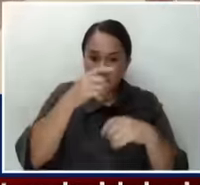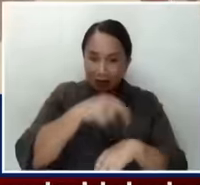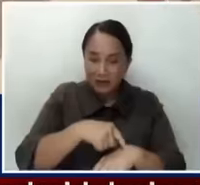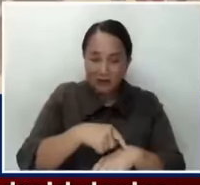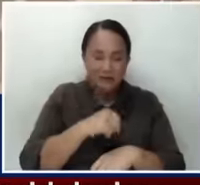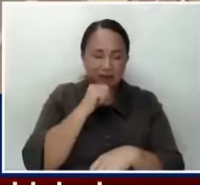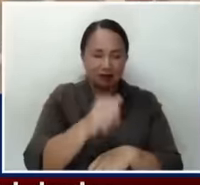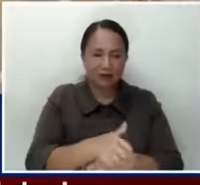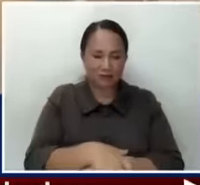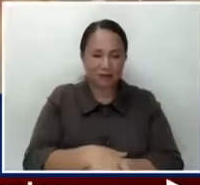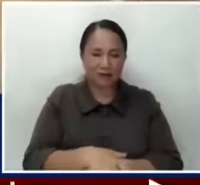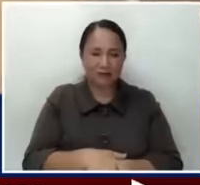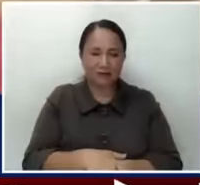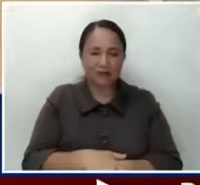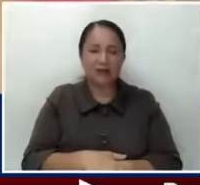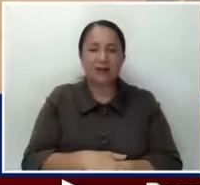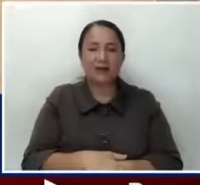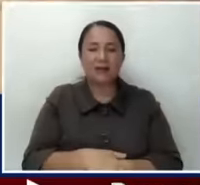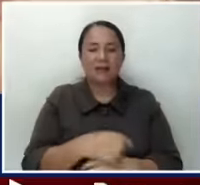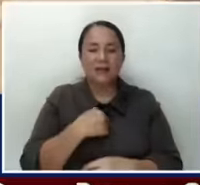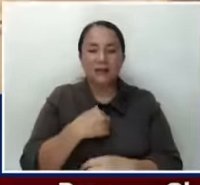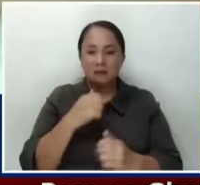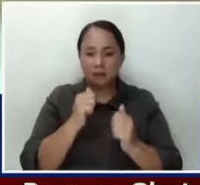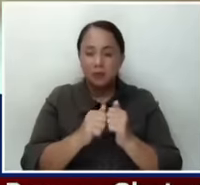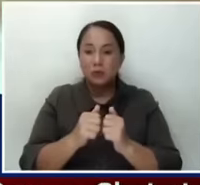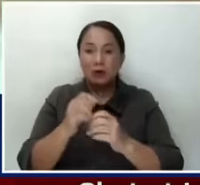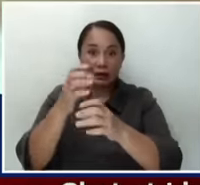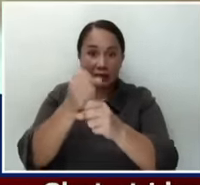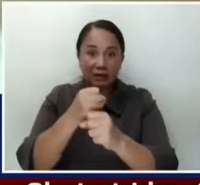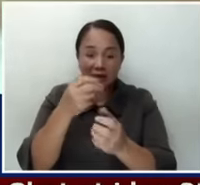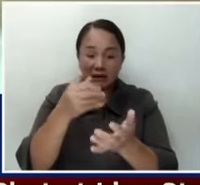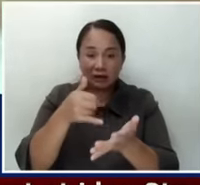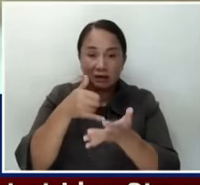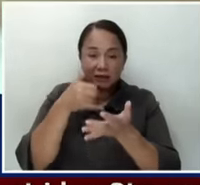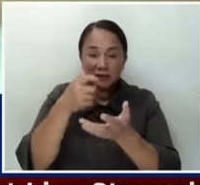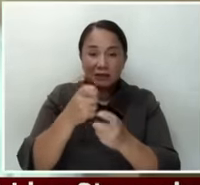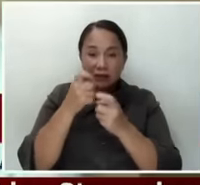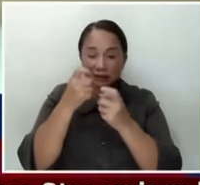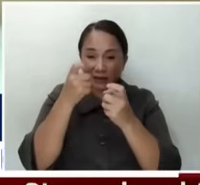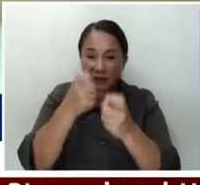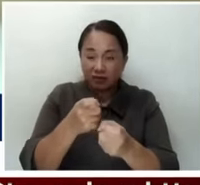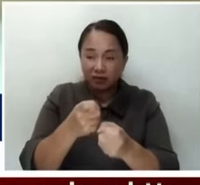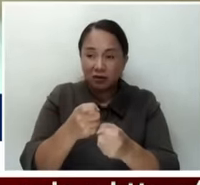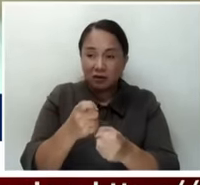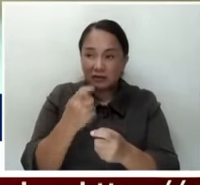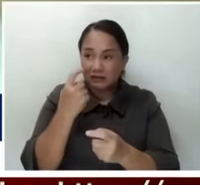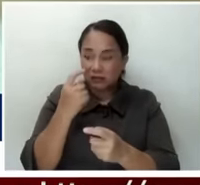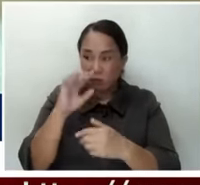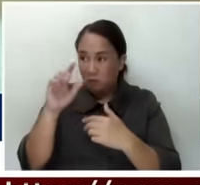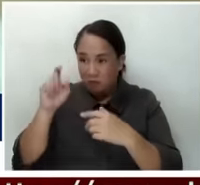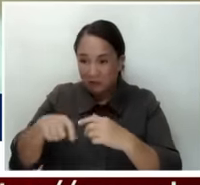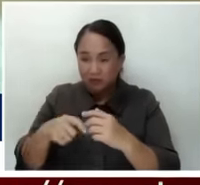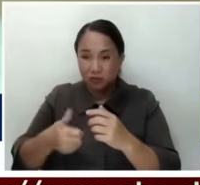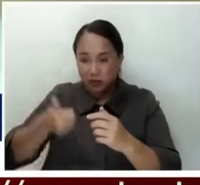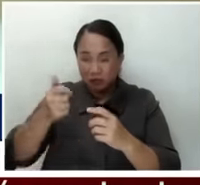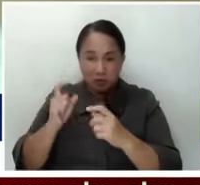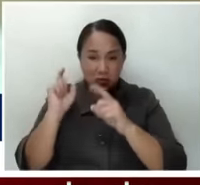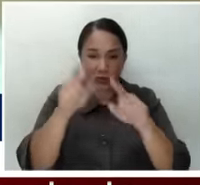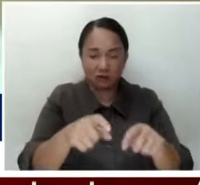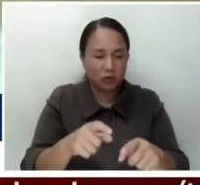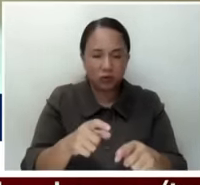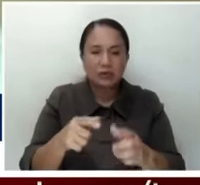The claimant is not necessarily the winner. Kasi nakita rin namin yung agent pinapasabay sa